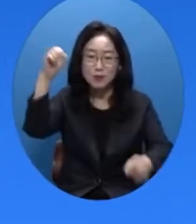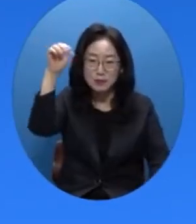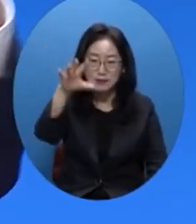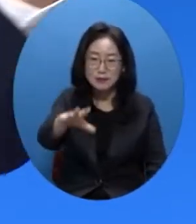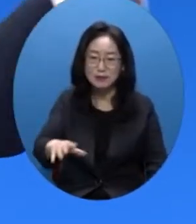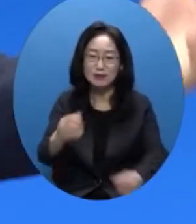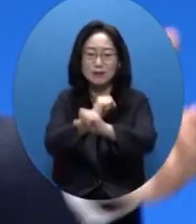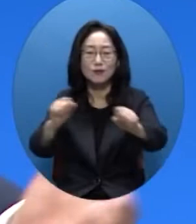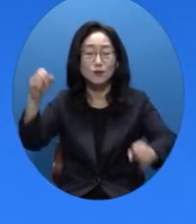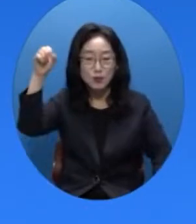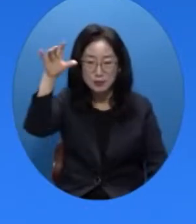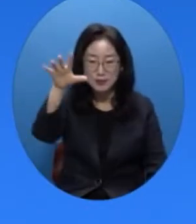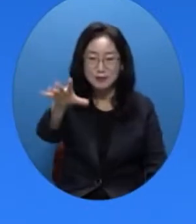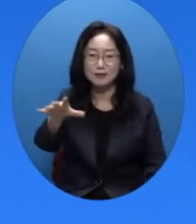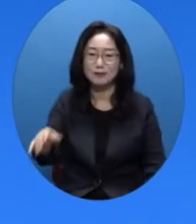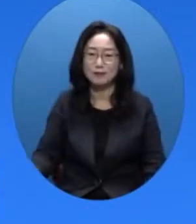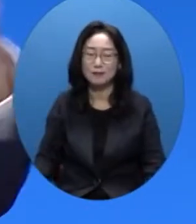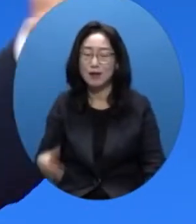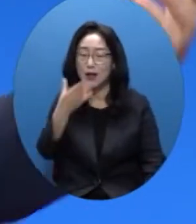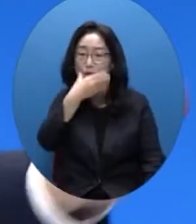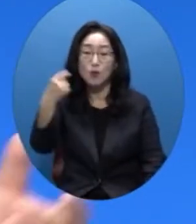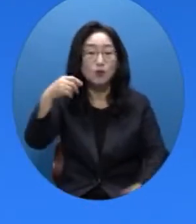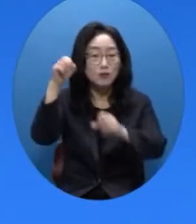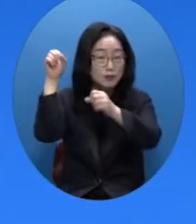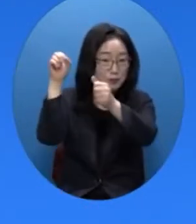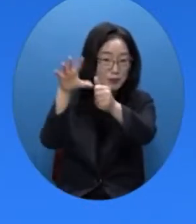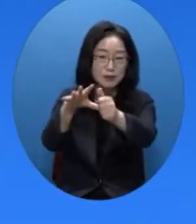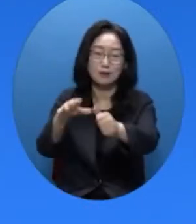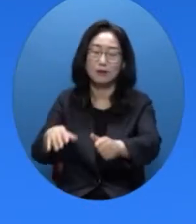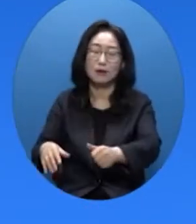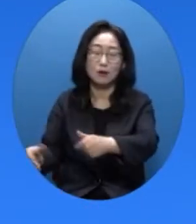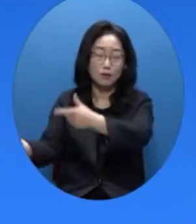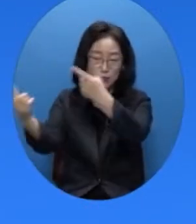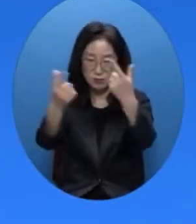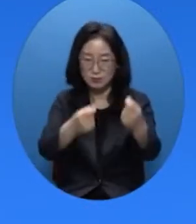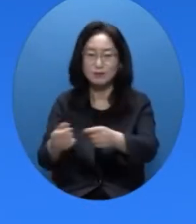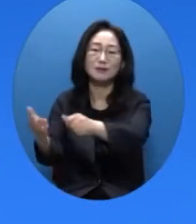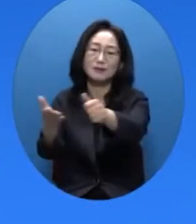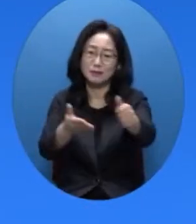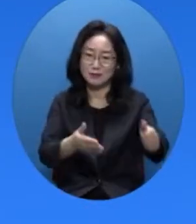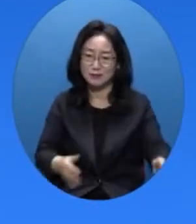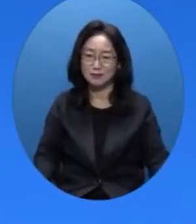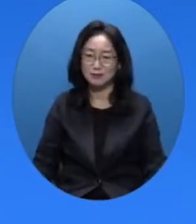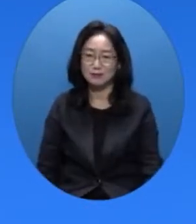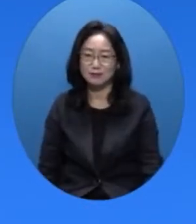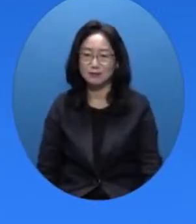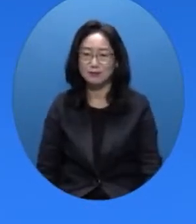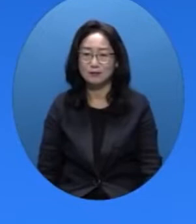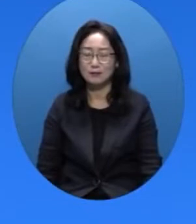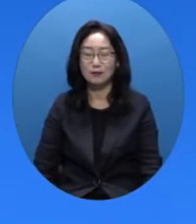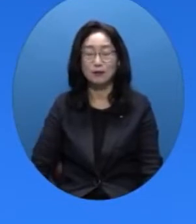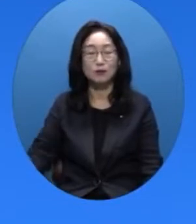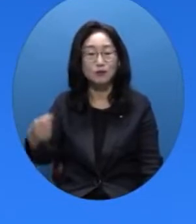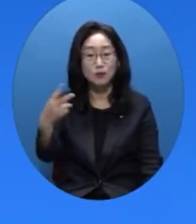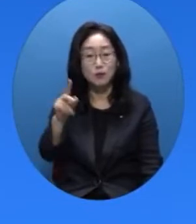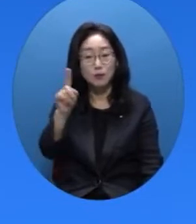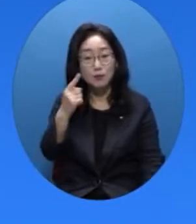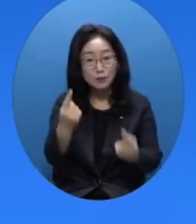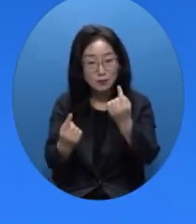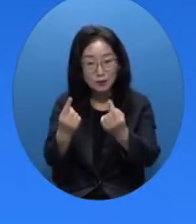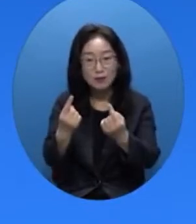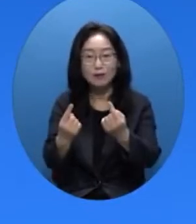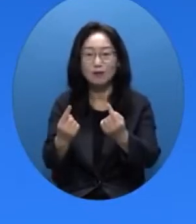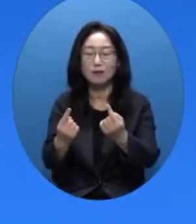유지 빛을 바라고 봄에 질 발언은 여러 모두가 되기를 바랍니다 무엇보다도 여러분